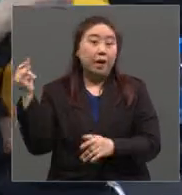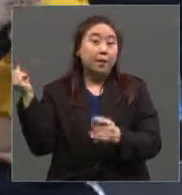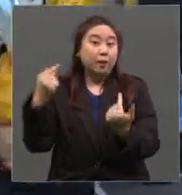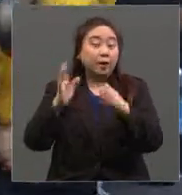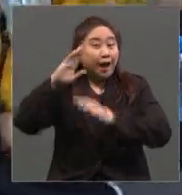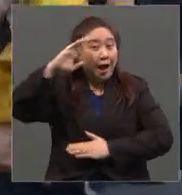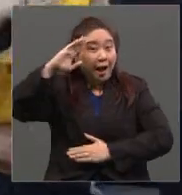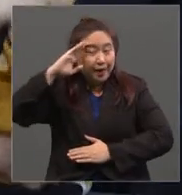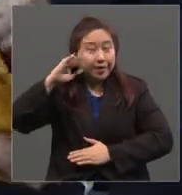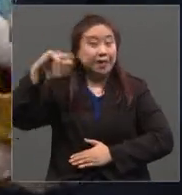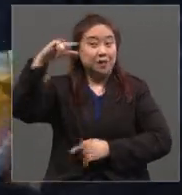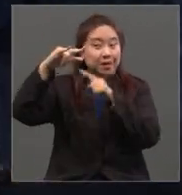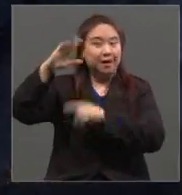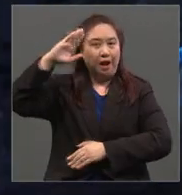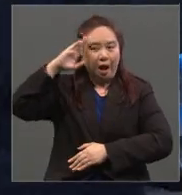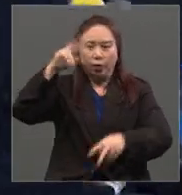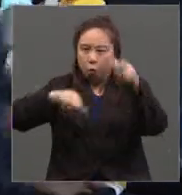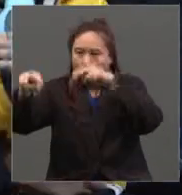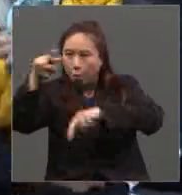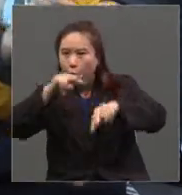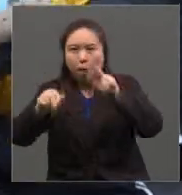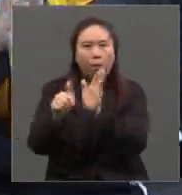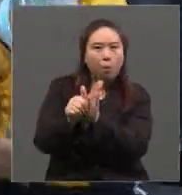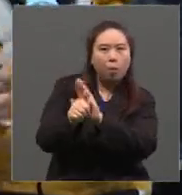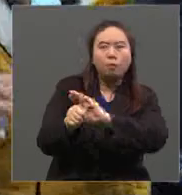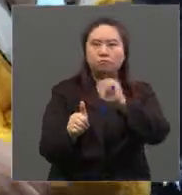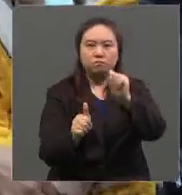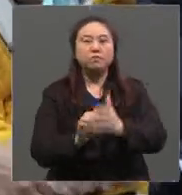ลจากพี่ๆทหารกองทัพอากาศเป็นอย่างดีลองฟังเสียงเธอดูครับ